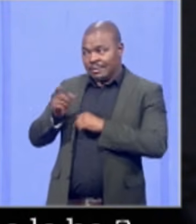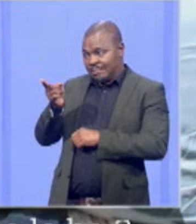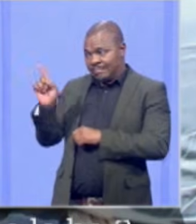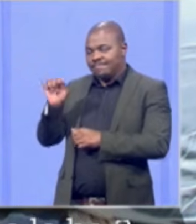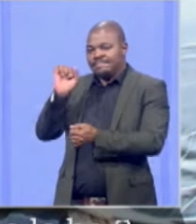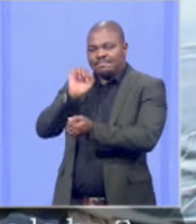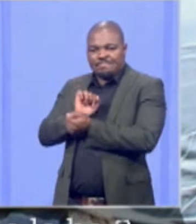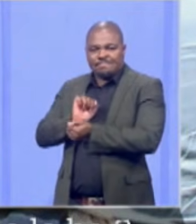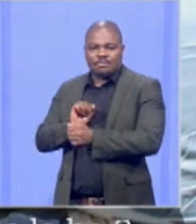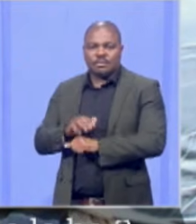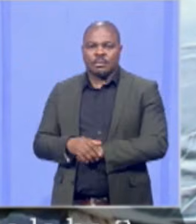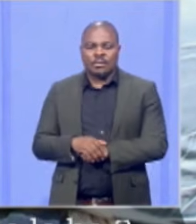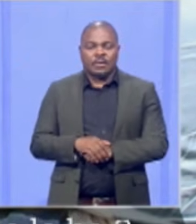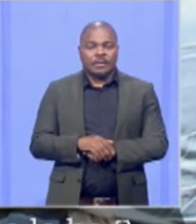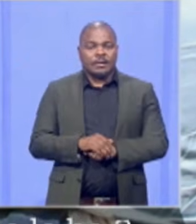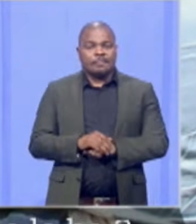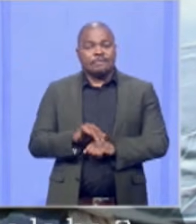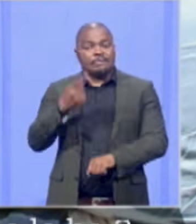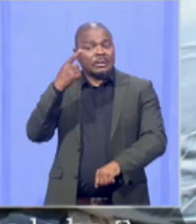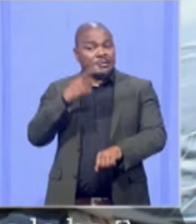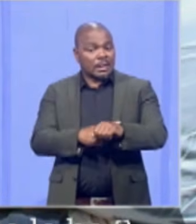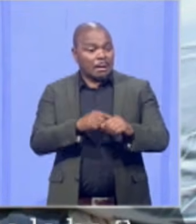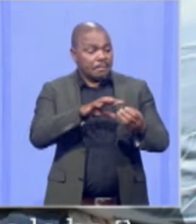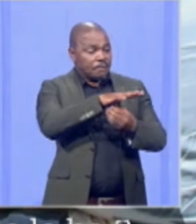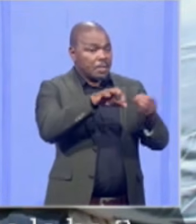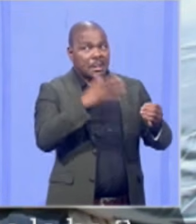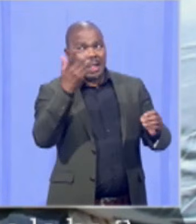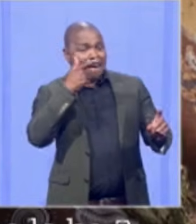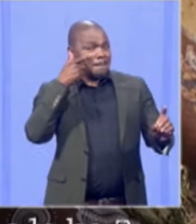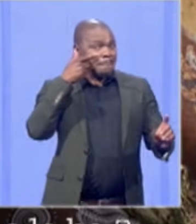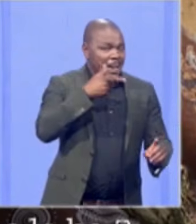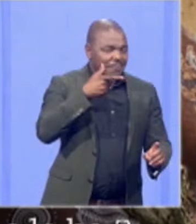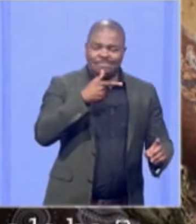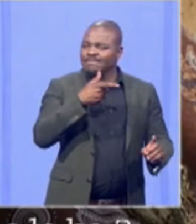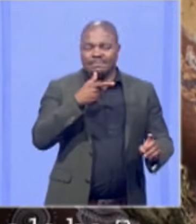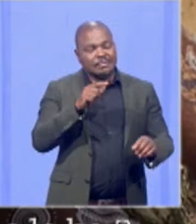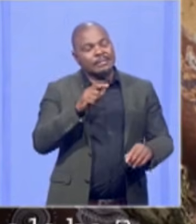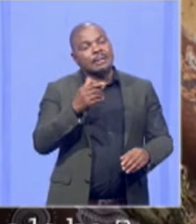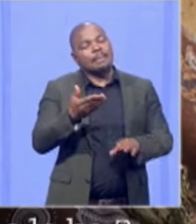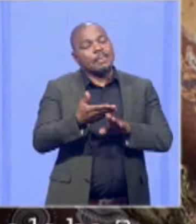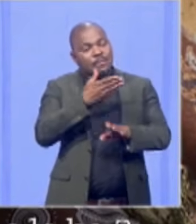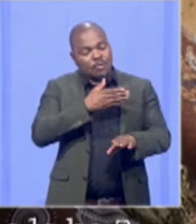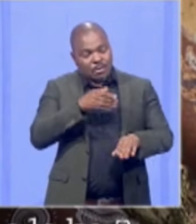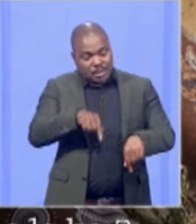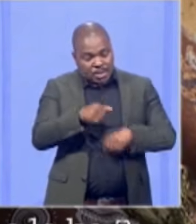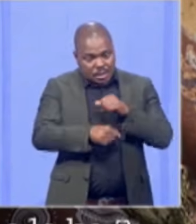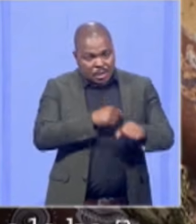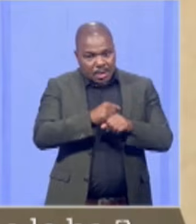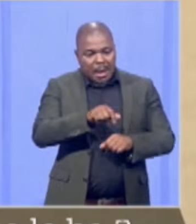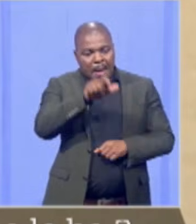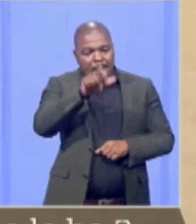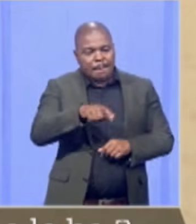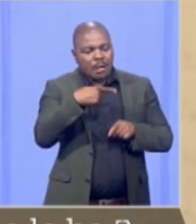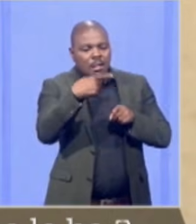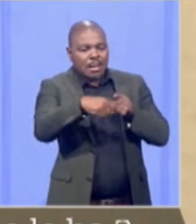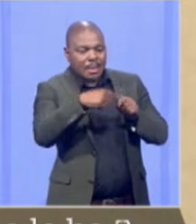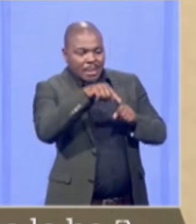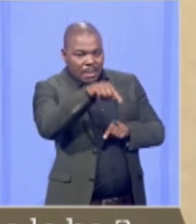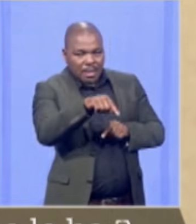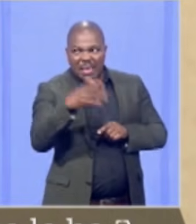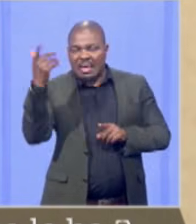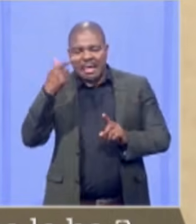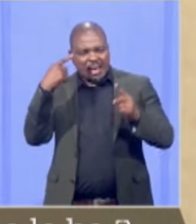dilemo. Ga e se le kgetlo la ntlha go nna le thuntso mo lelapeng leno. E rile go sa le gale ngwaga ono mohiri wa fano o ne a